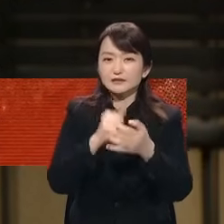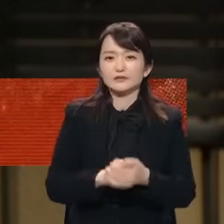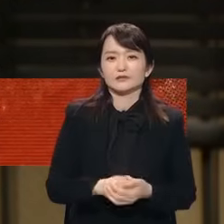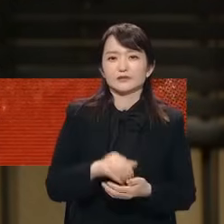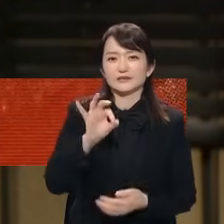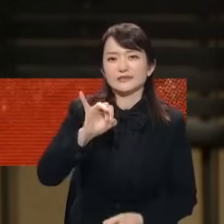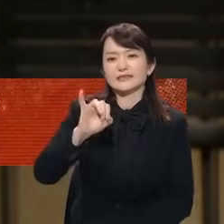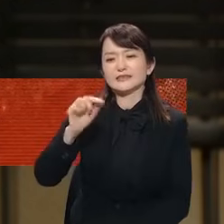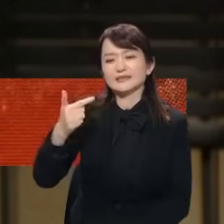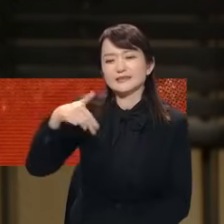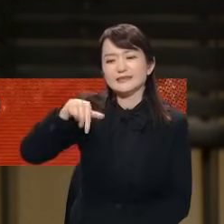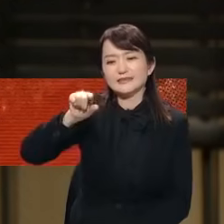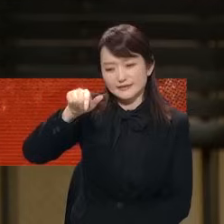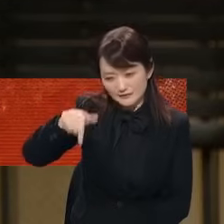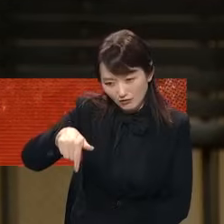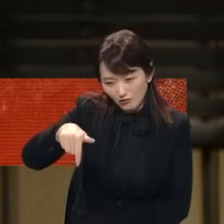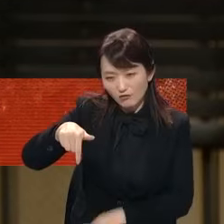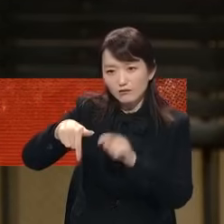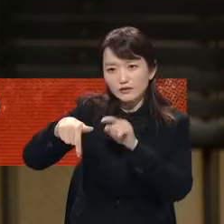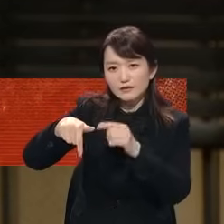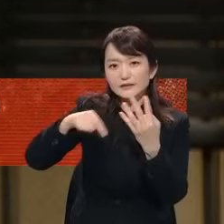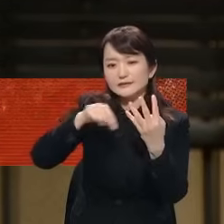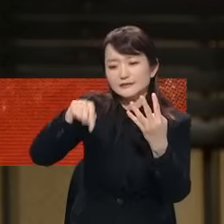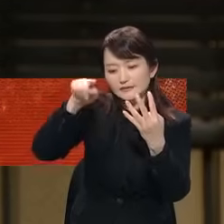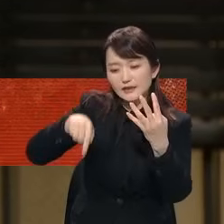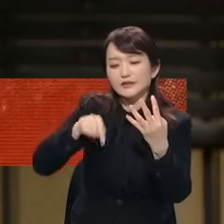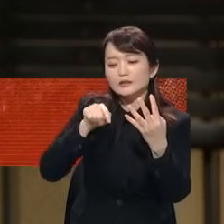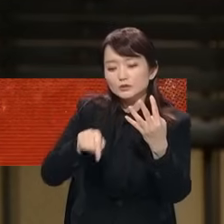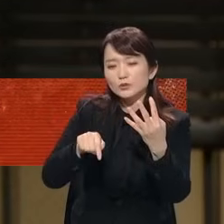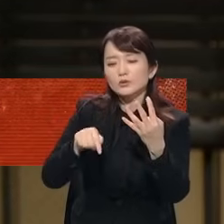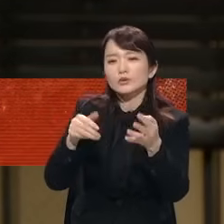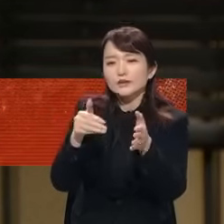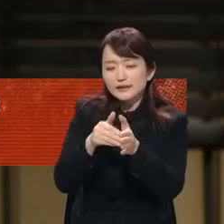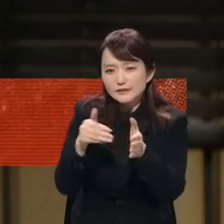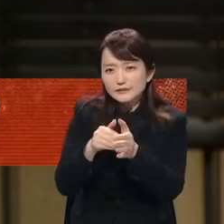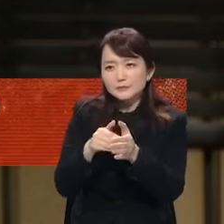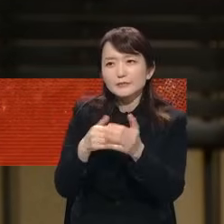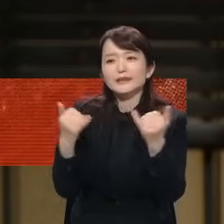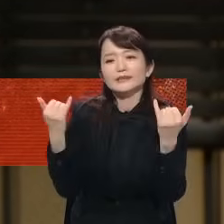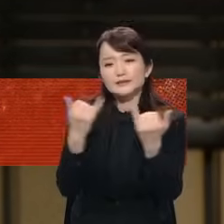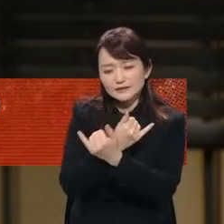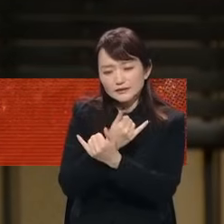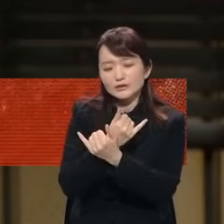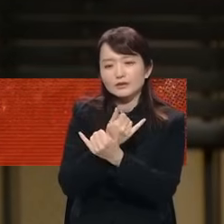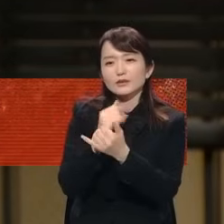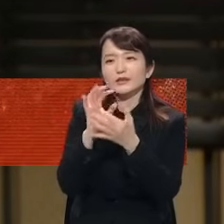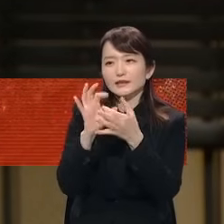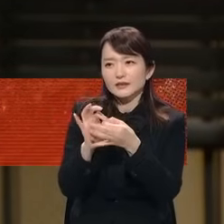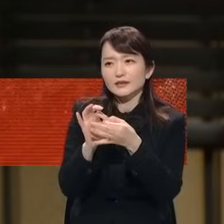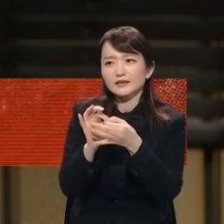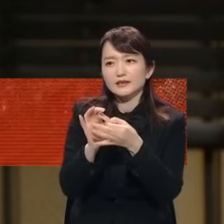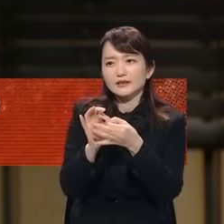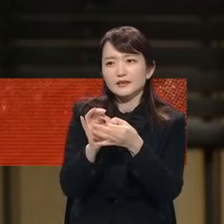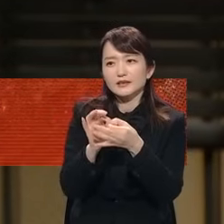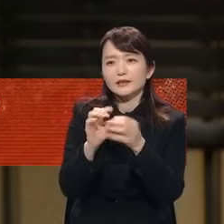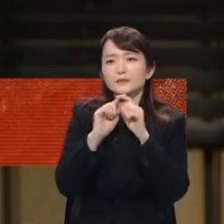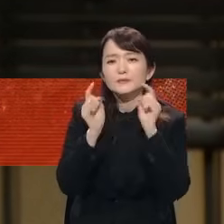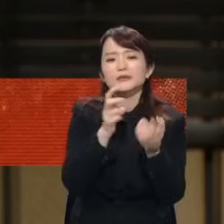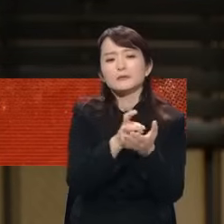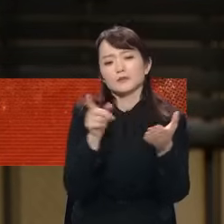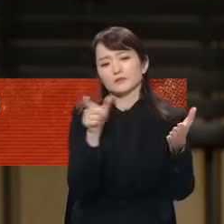법률용어는 인척은 사촌까지 친족의 범위에 들어간다고 우리 민법에 나와 있습니다 그 남네요 너무